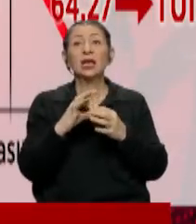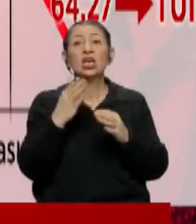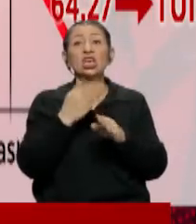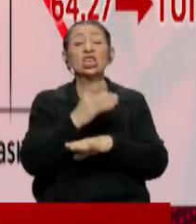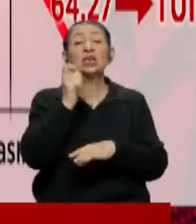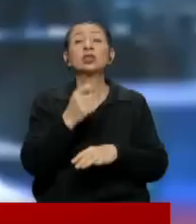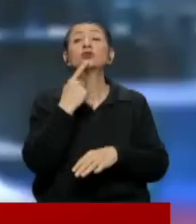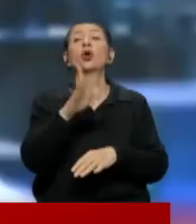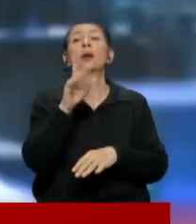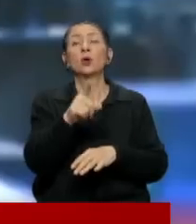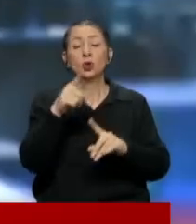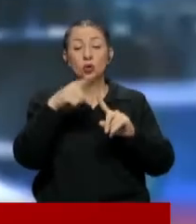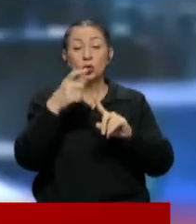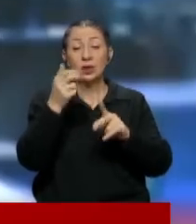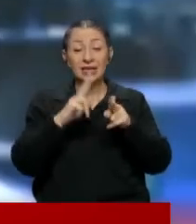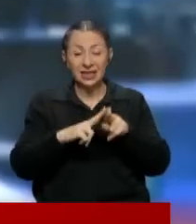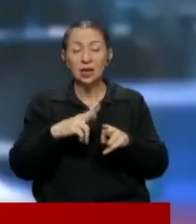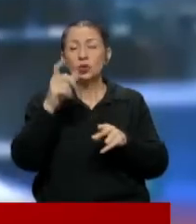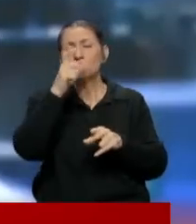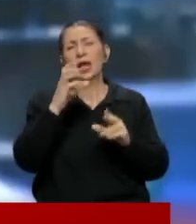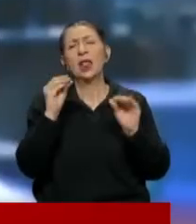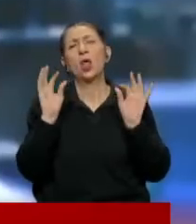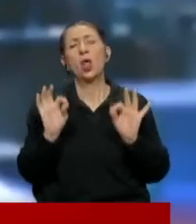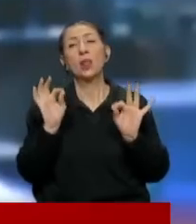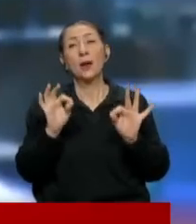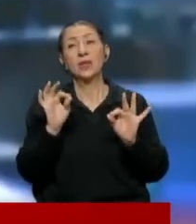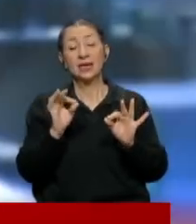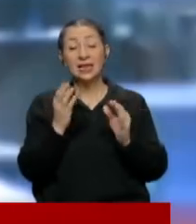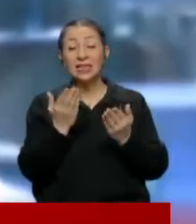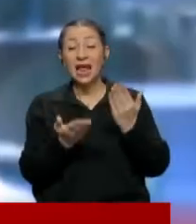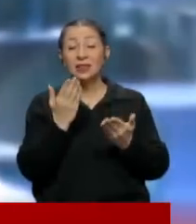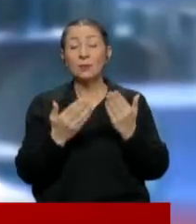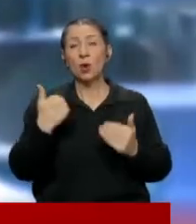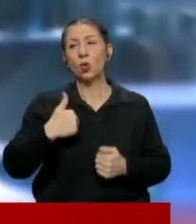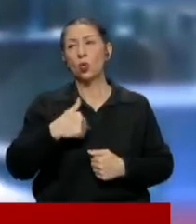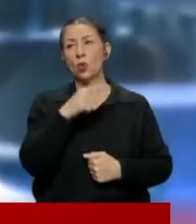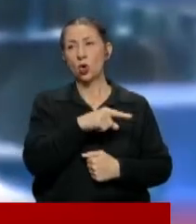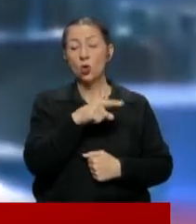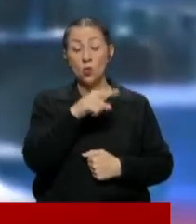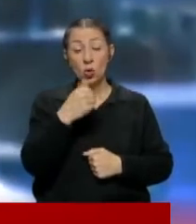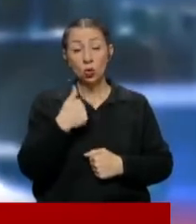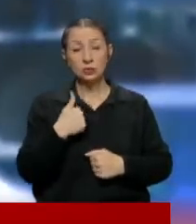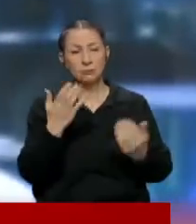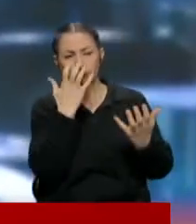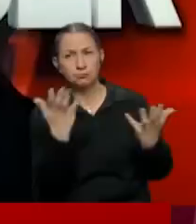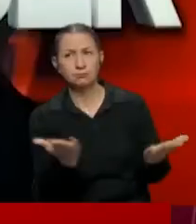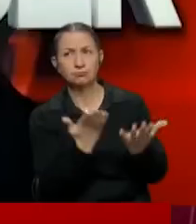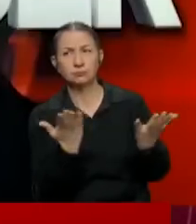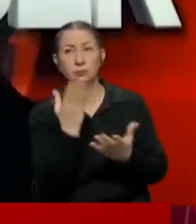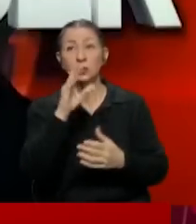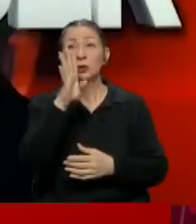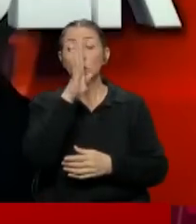olarak gerçekleri söylemiyor Türkiye'nin en önemli İstatistik Kurumu bu kurumlarımızı el üstünde tutmamız